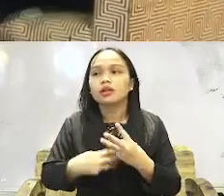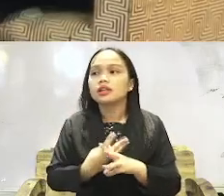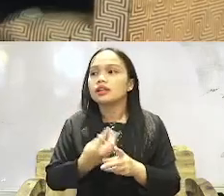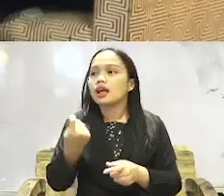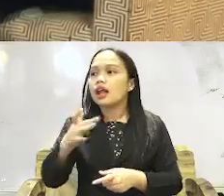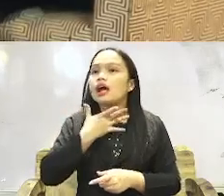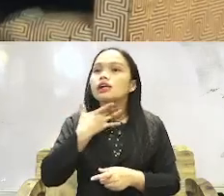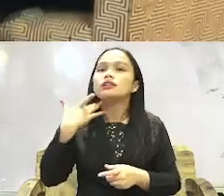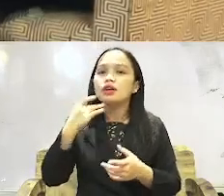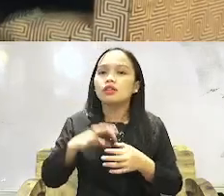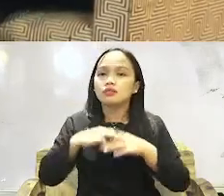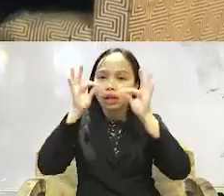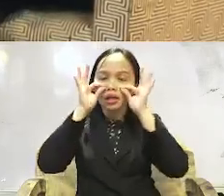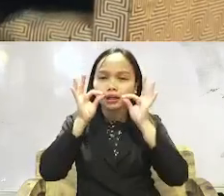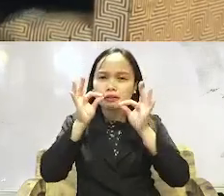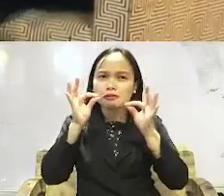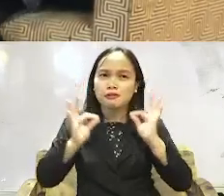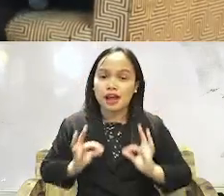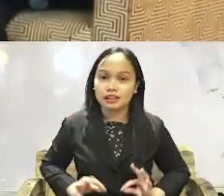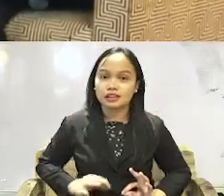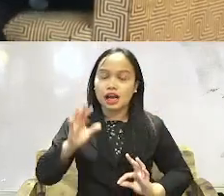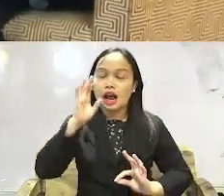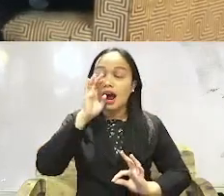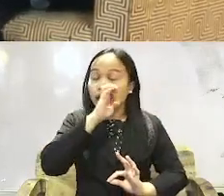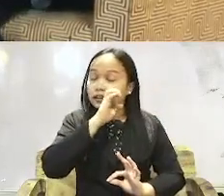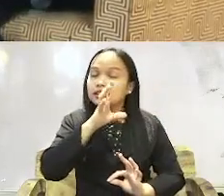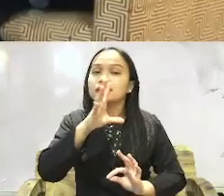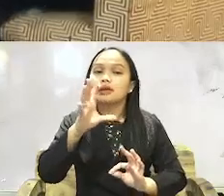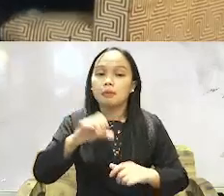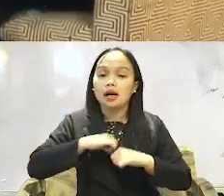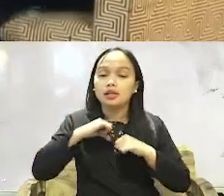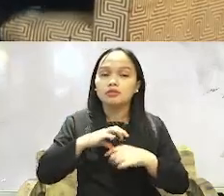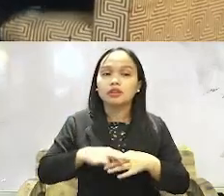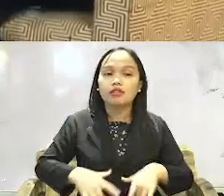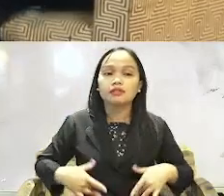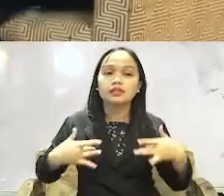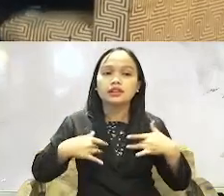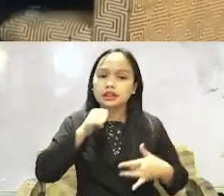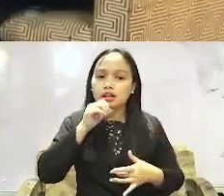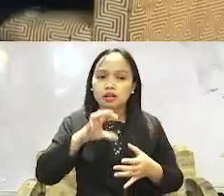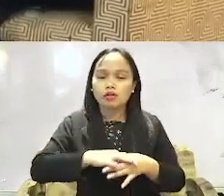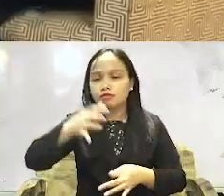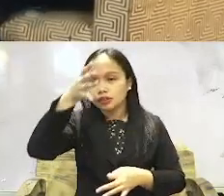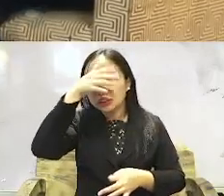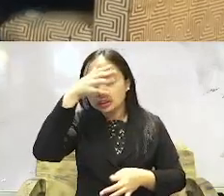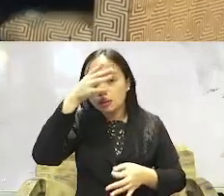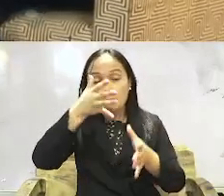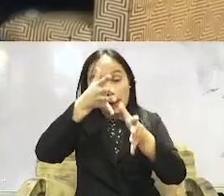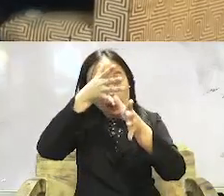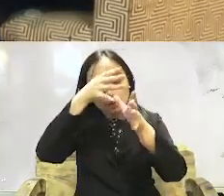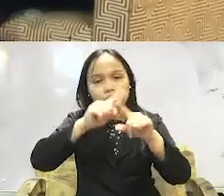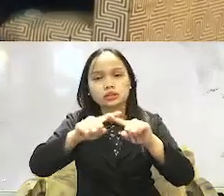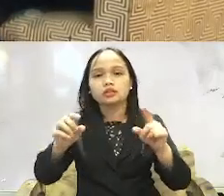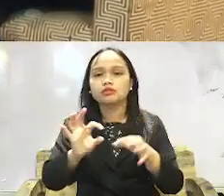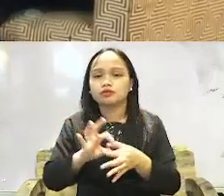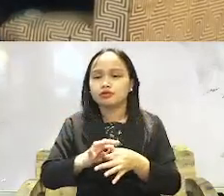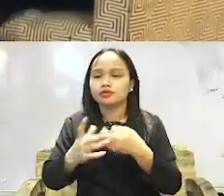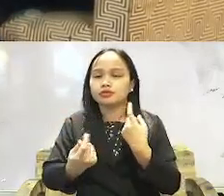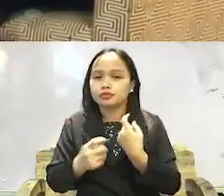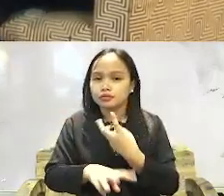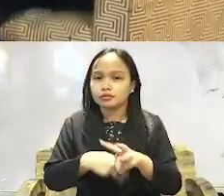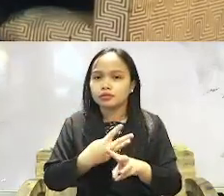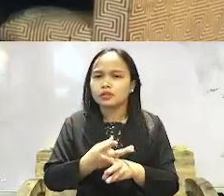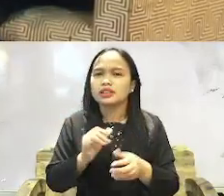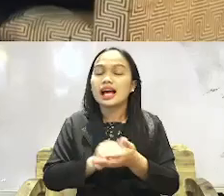flesh, the lust of the eyes, and the pride of life is not of the Father, but is of the world. Ito yung ginagamit